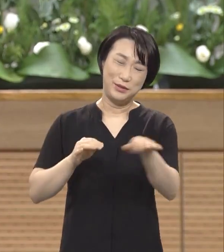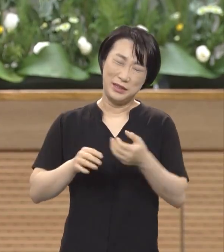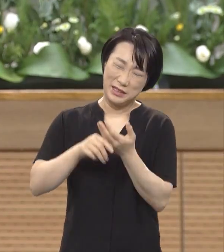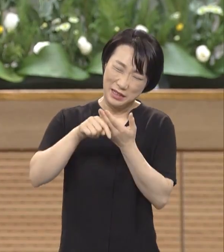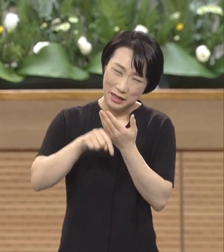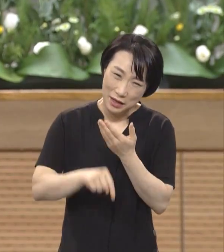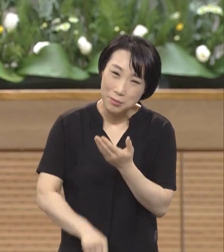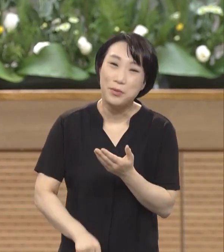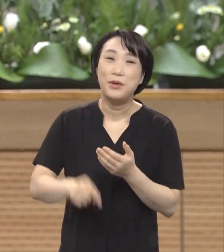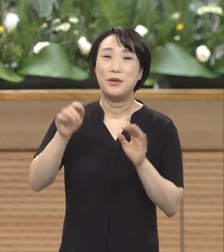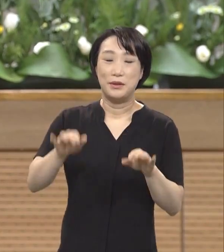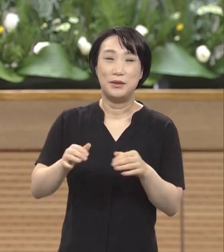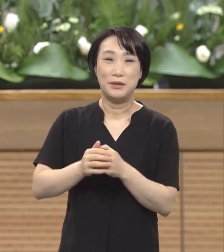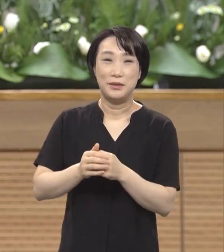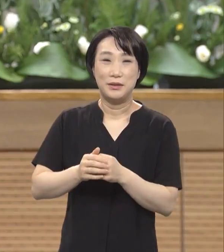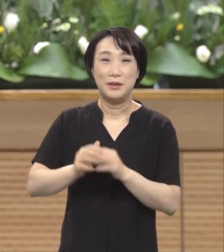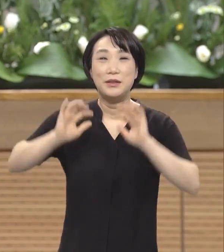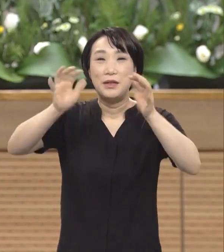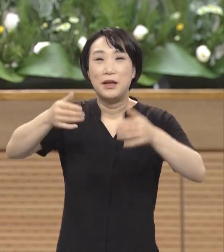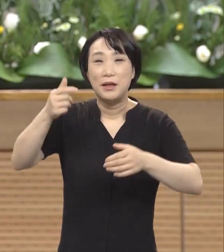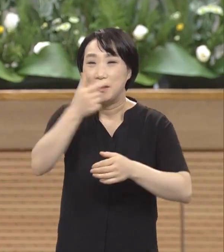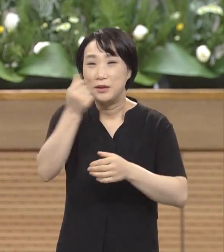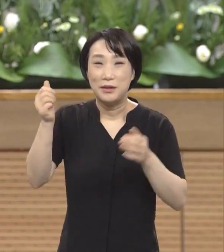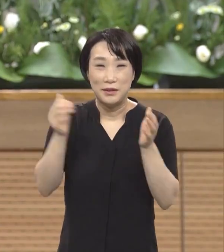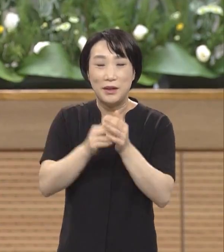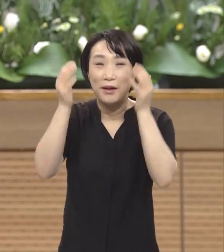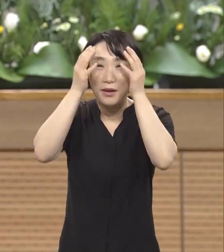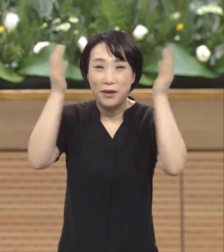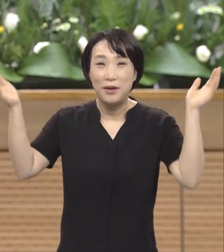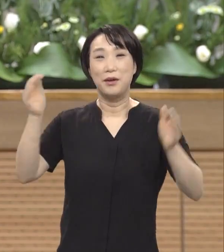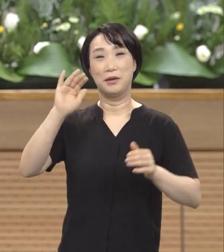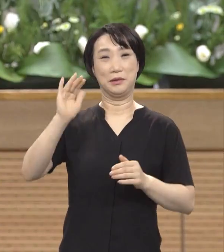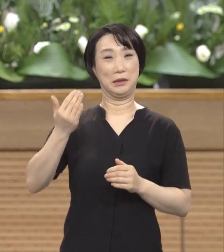깊은 세계를 통달하게 된다.